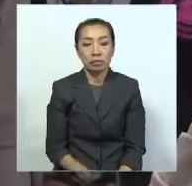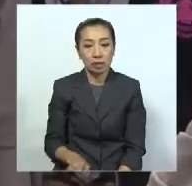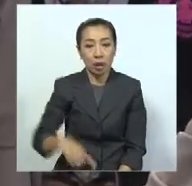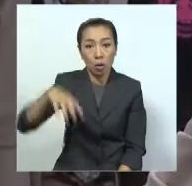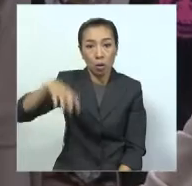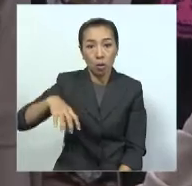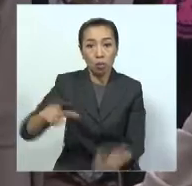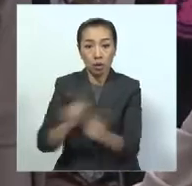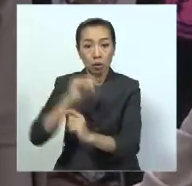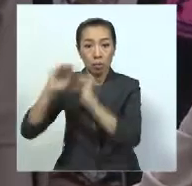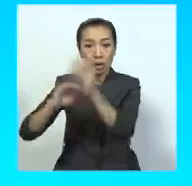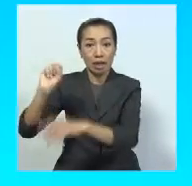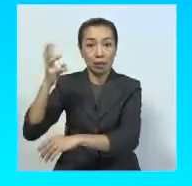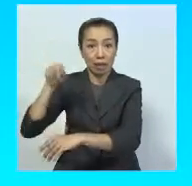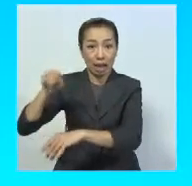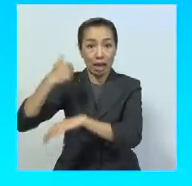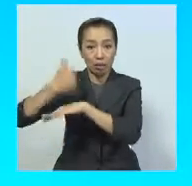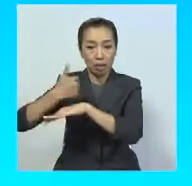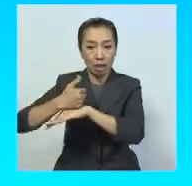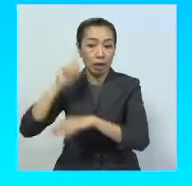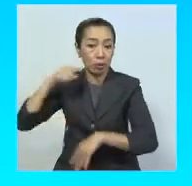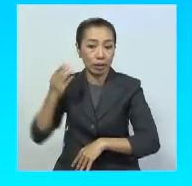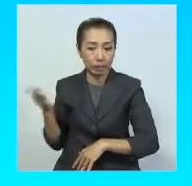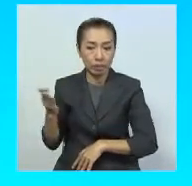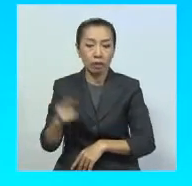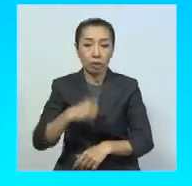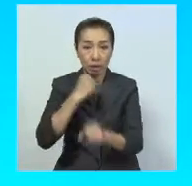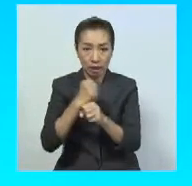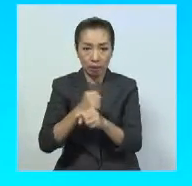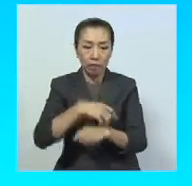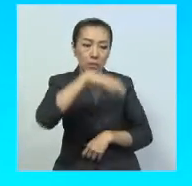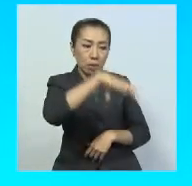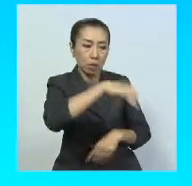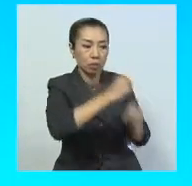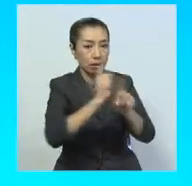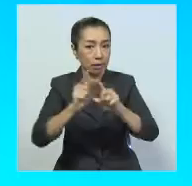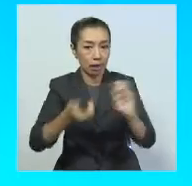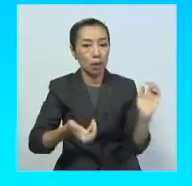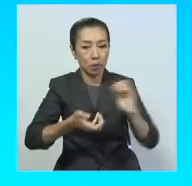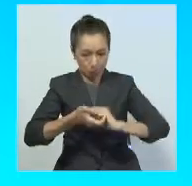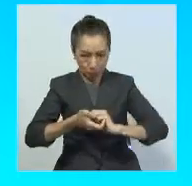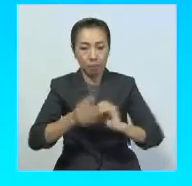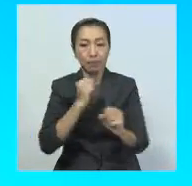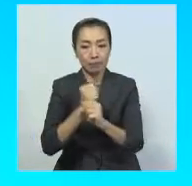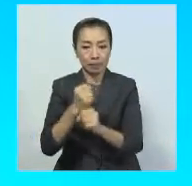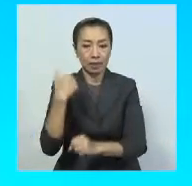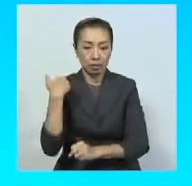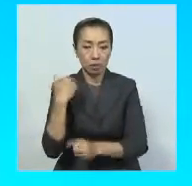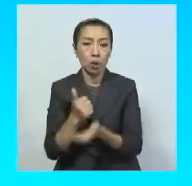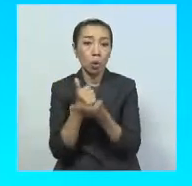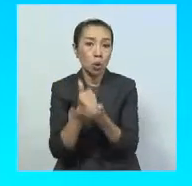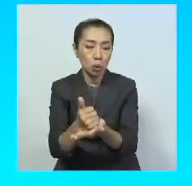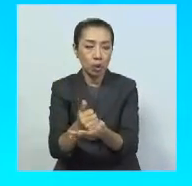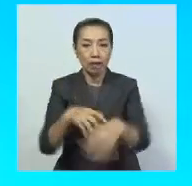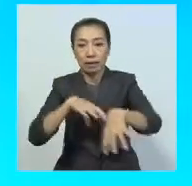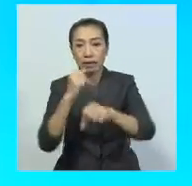ก็บอกนะคะว่าการร่วมมือครั้งนี้เนี่ยก็จะมีหน่วยงานจากภาคส่วนอื่นๆเข้ามาร่วมกันทำงานซึ่งก็จะช่วยให้เกิด